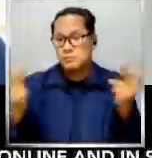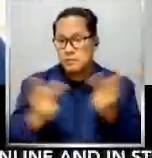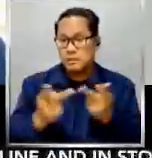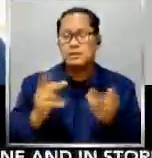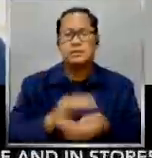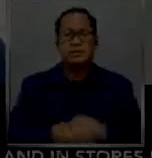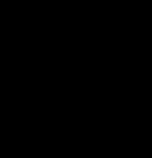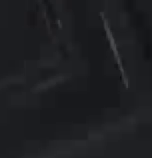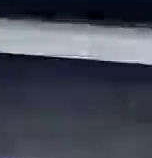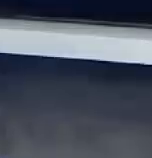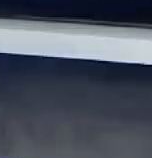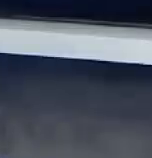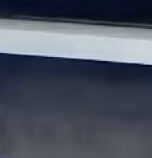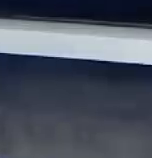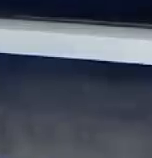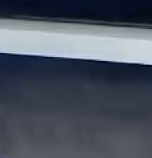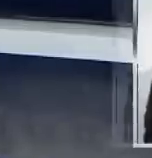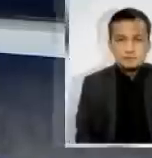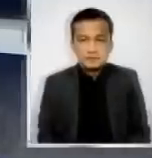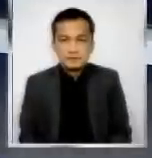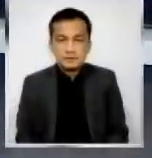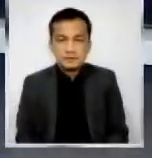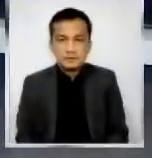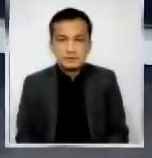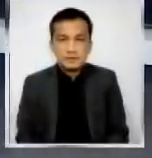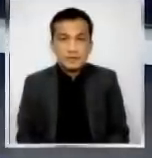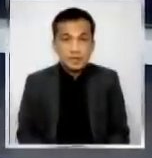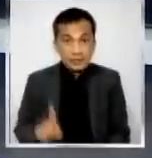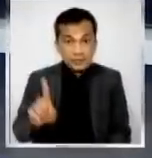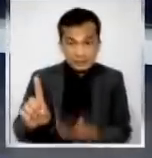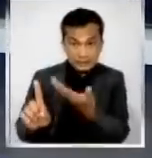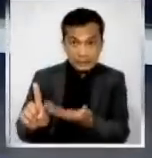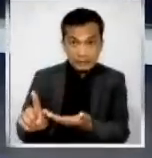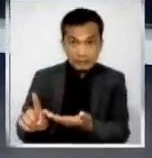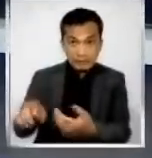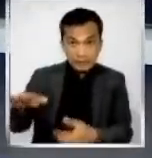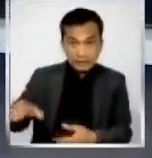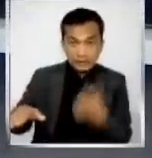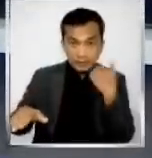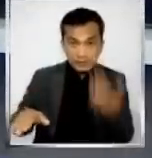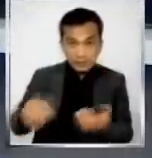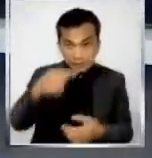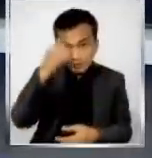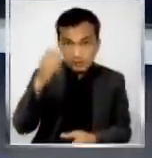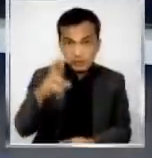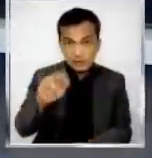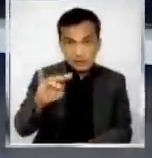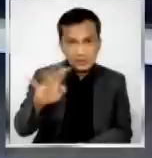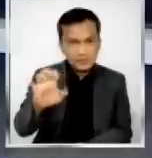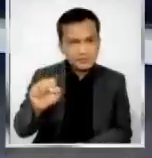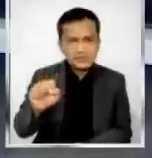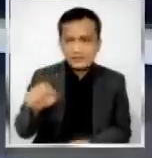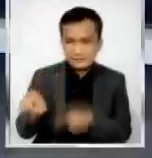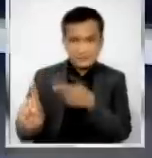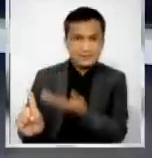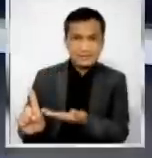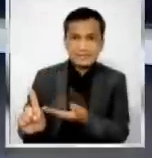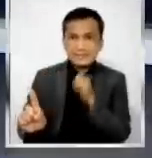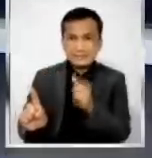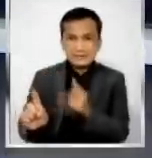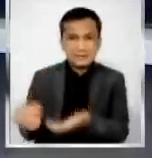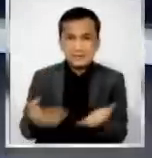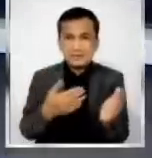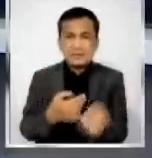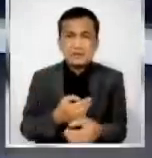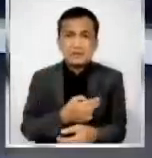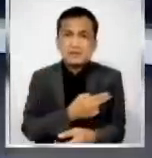24 Oras. Isang bata ang nasawi dahil sa rabies na hindi raw nagkaroon ng pakakataon na magamot siya kasi po hindi niya